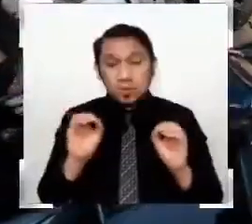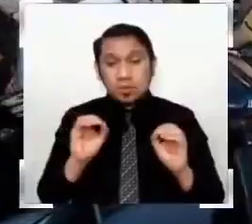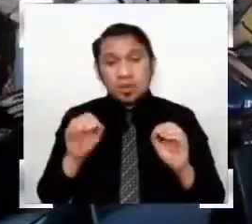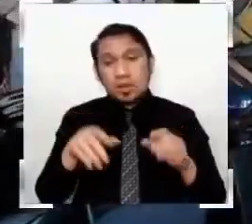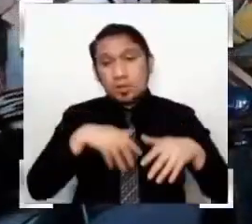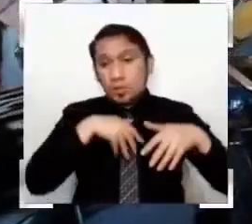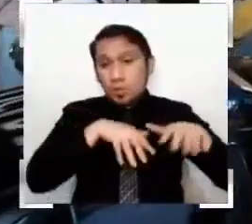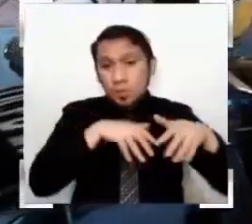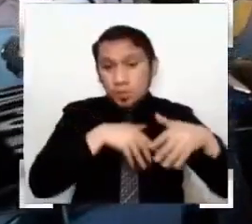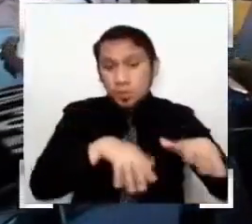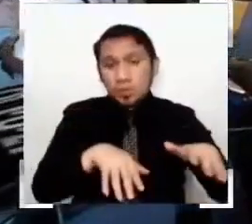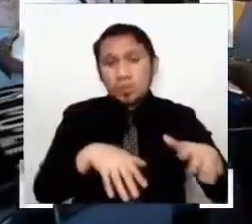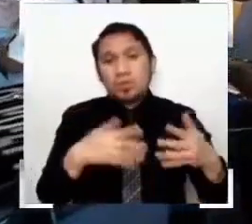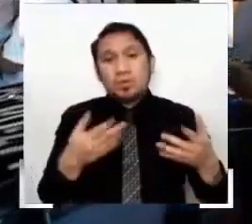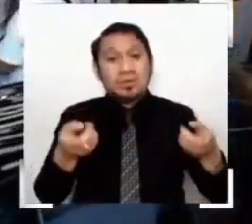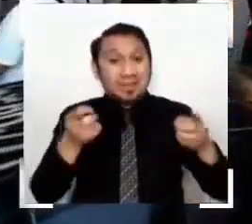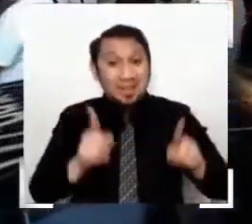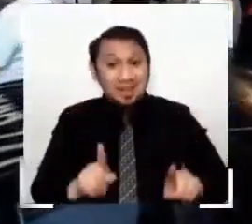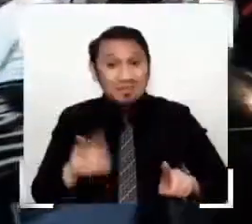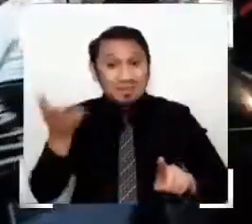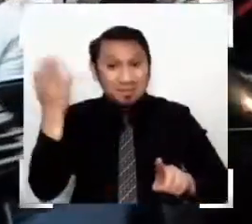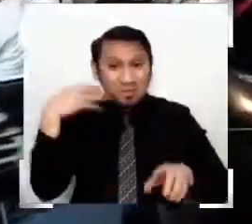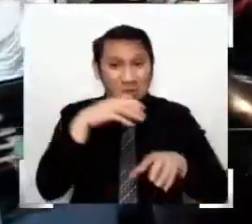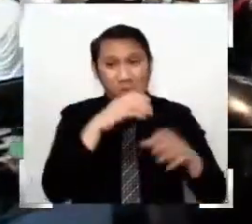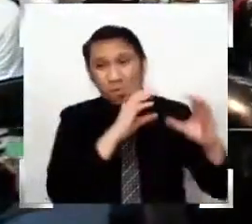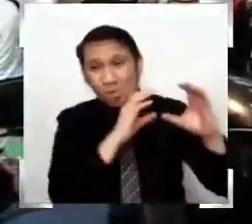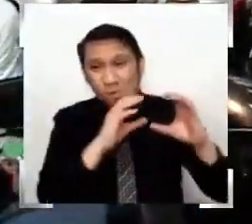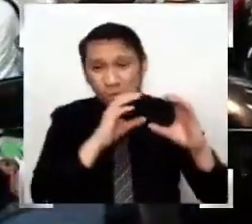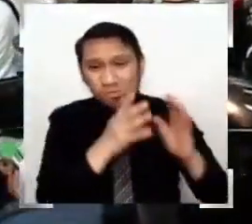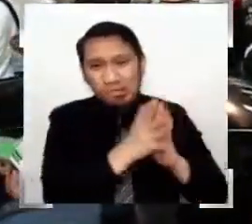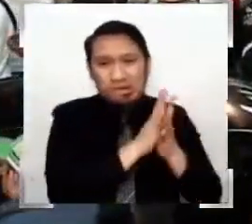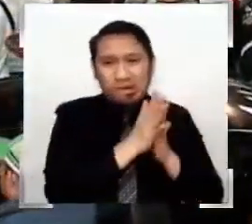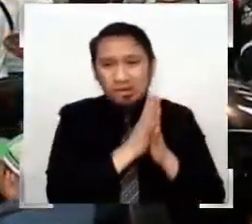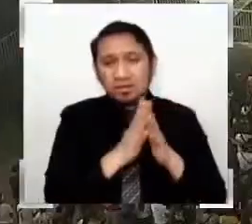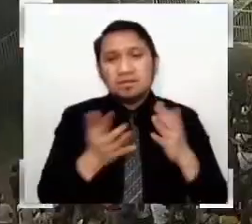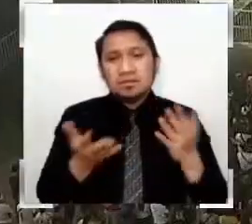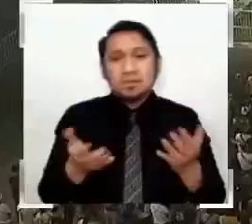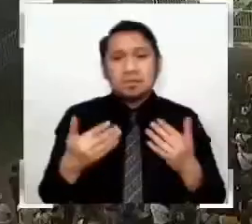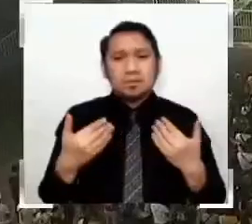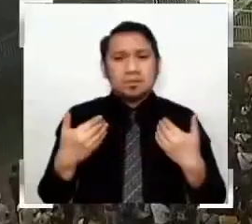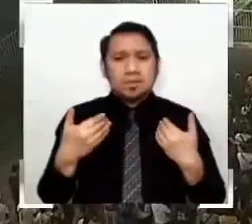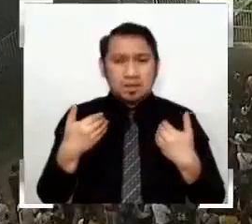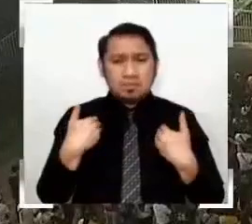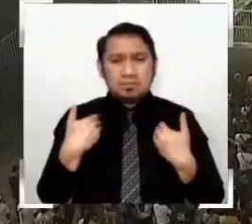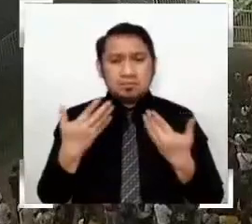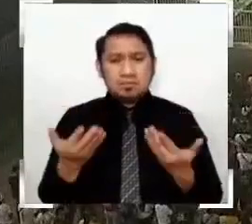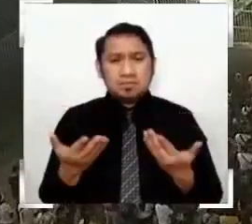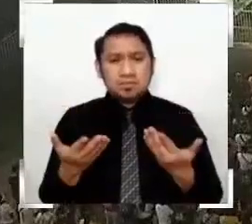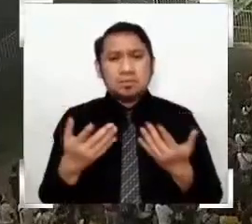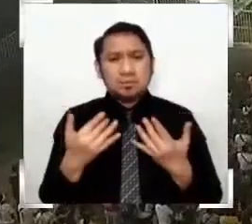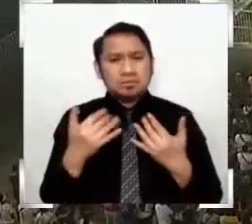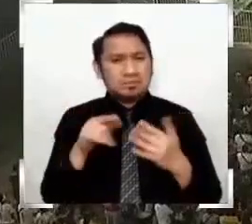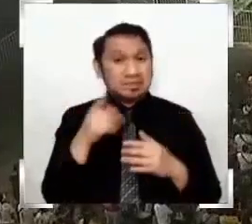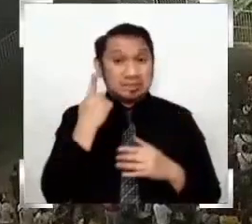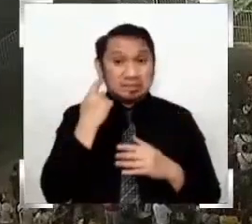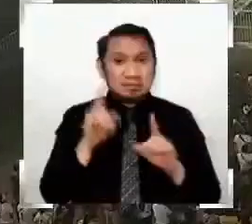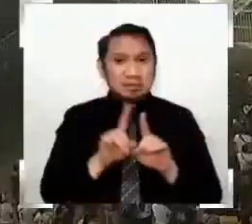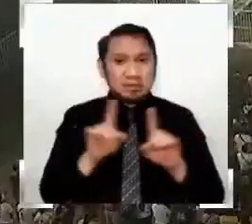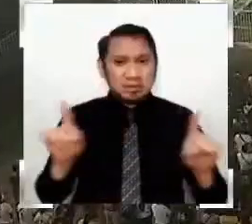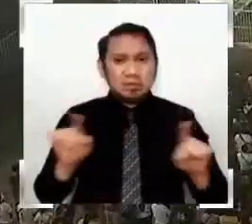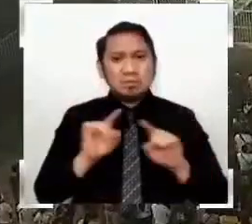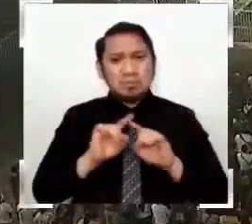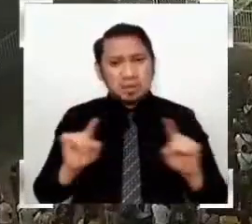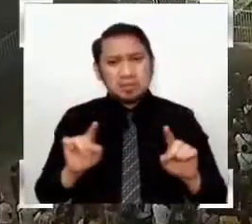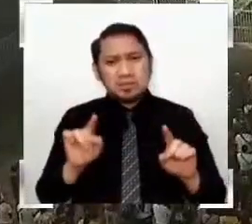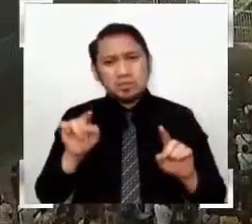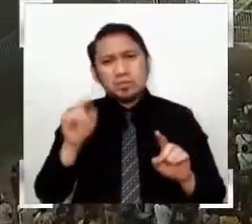andas tulad ng nabanggit natin kanina, may mga social distancing pero marami-rami pa rin po ito. At alam naman po natin